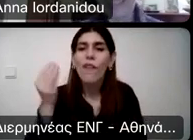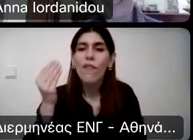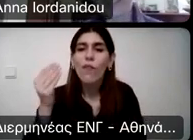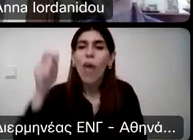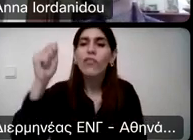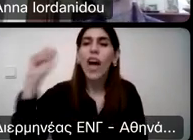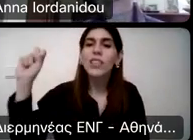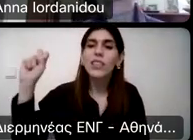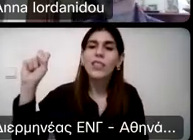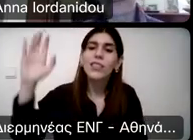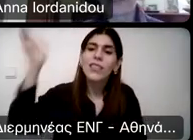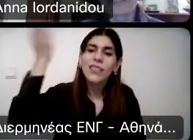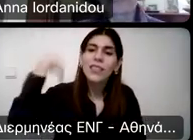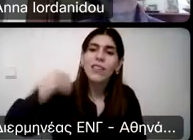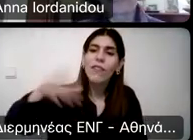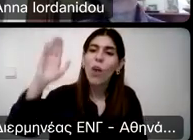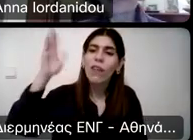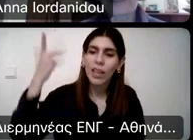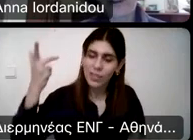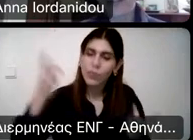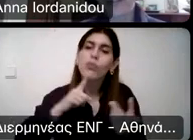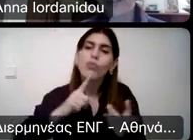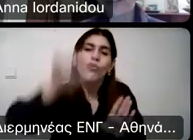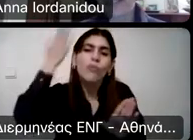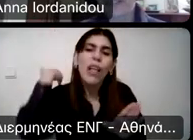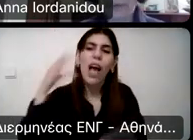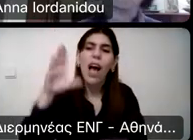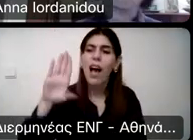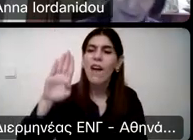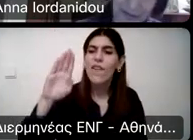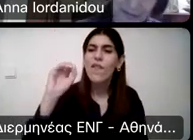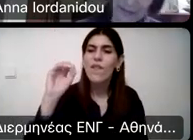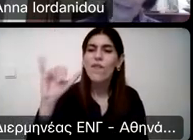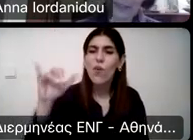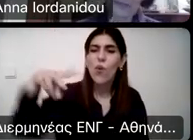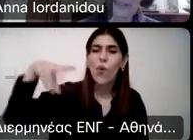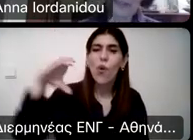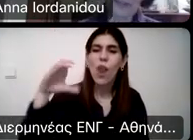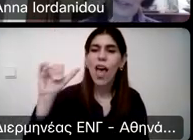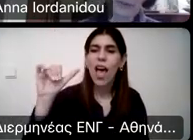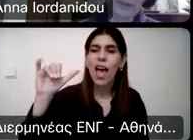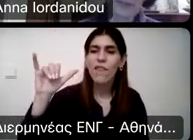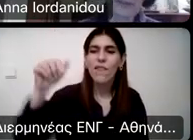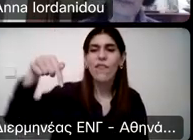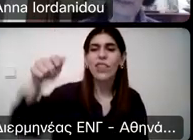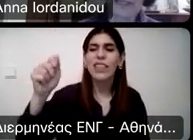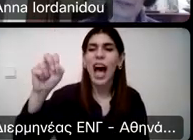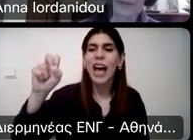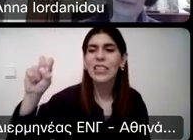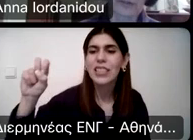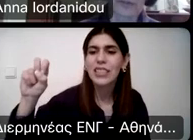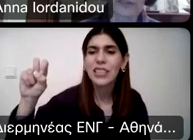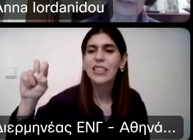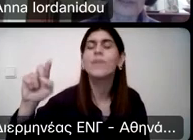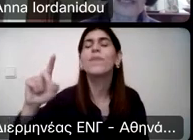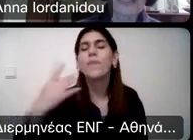και η Σούλα η Παυλίδου. Και εδώ έχω να σας πω ότι στο μάθημα, πολλές φορές ενώ συζητούσαμε με τα παιδιά